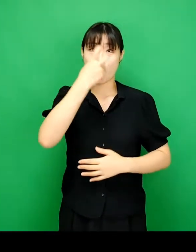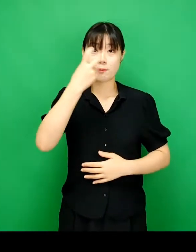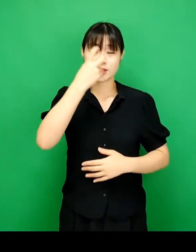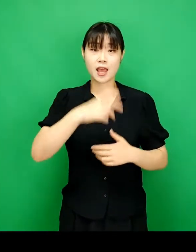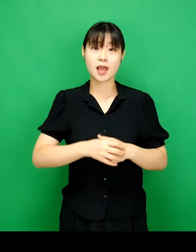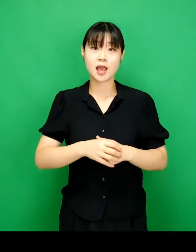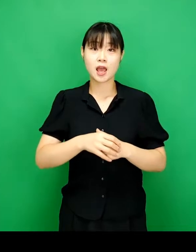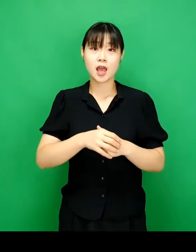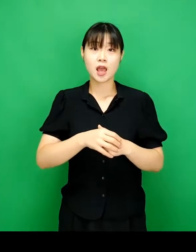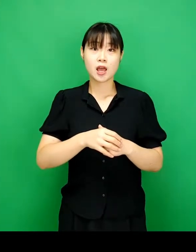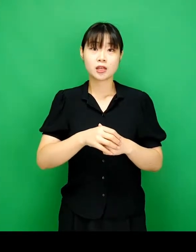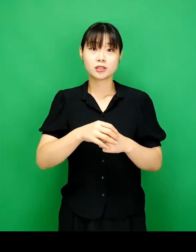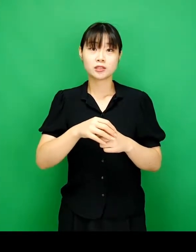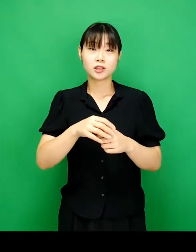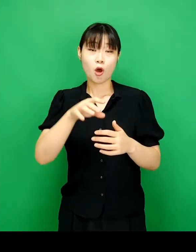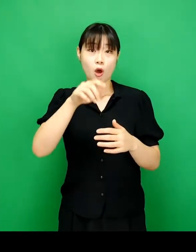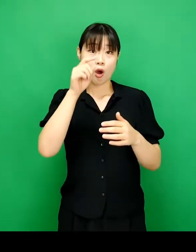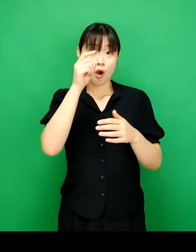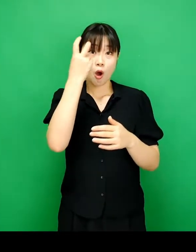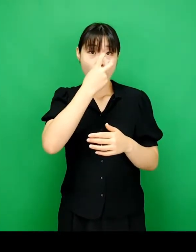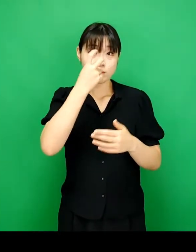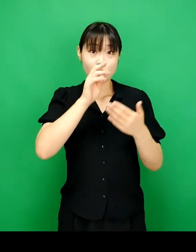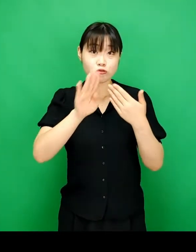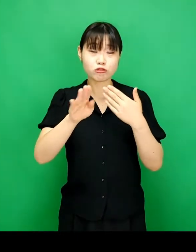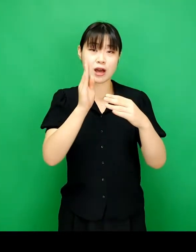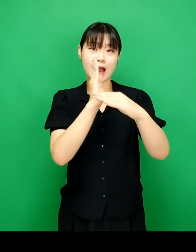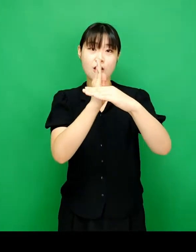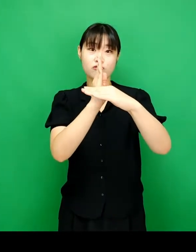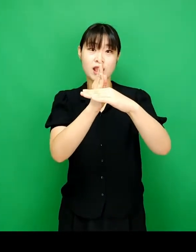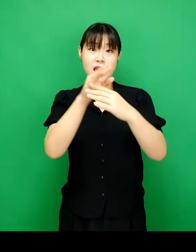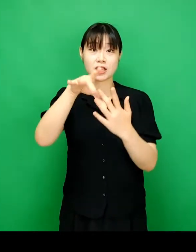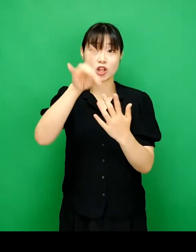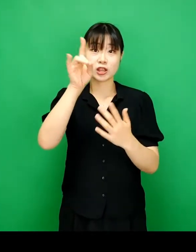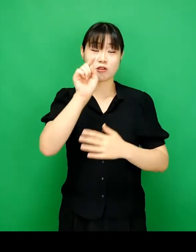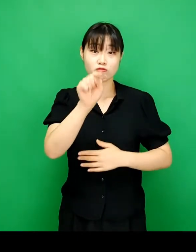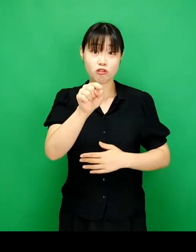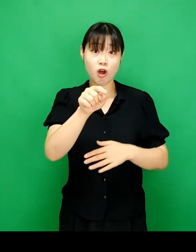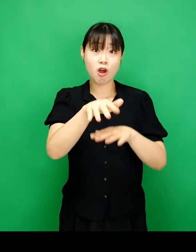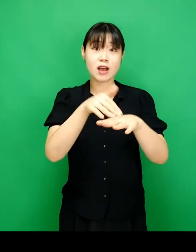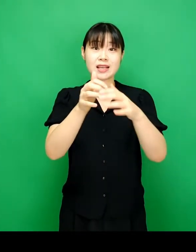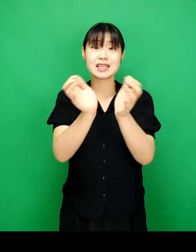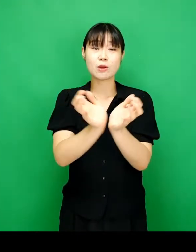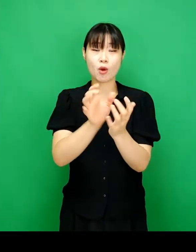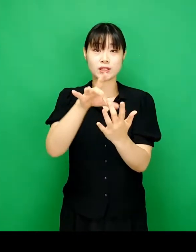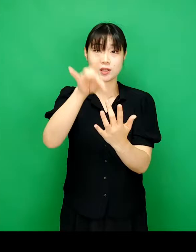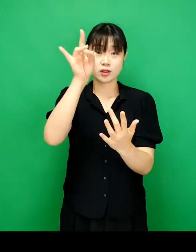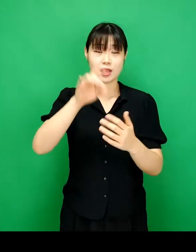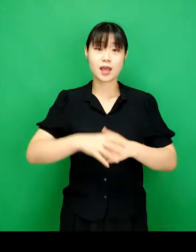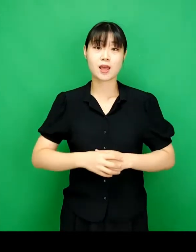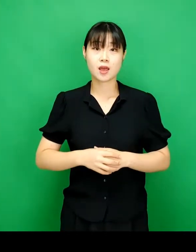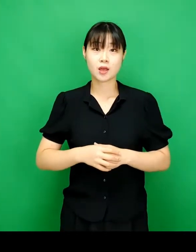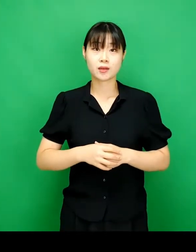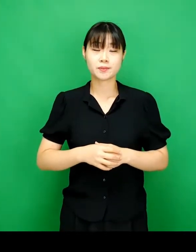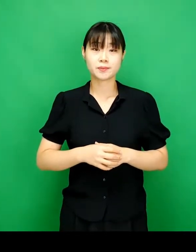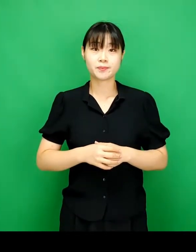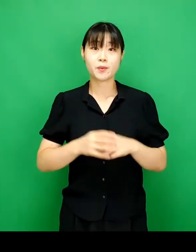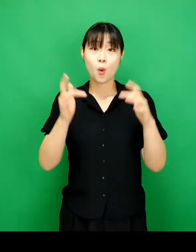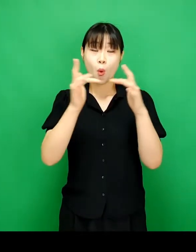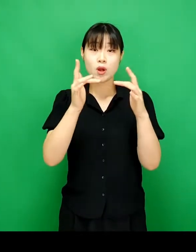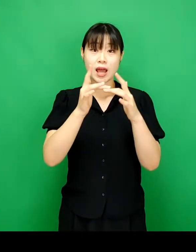검색하겠습니다. 청구할 기관을 검색한 뒤 가운데 있는 선택 버튼을 눌러 기관을 선택합니다.